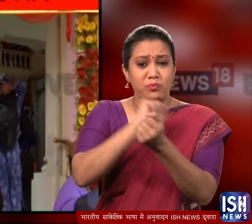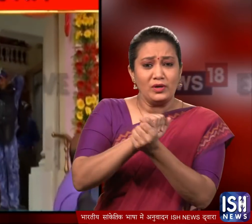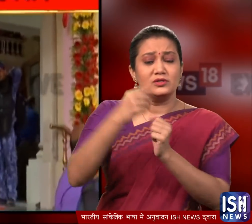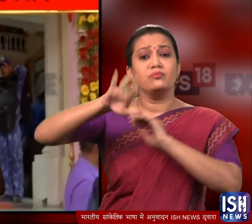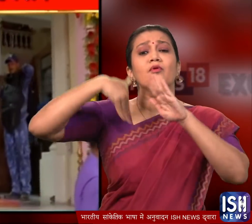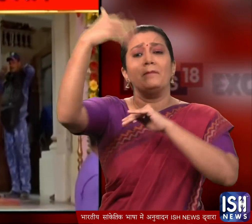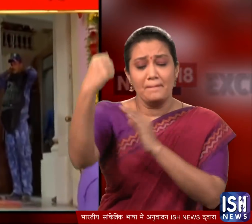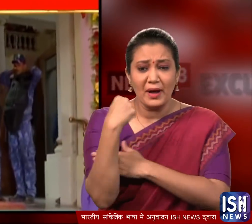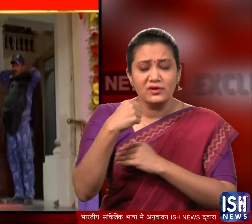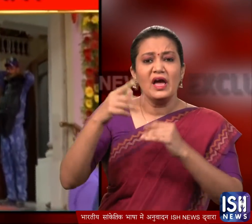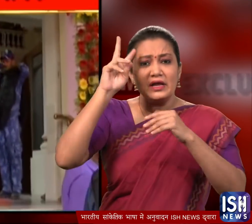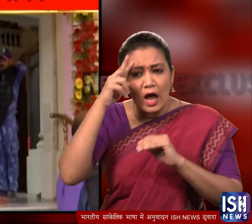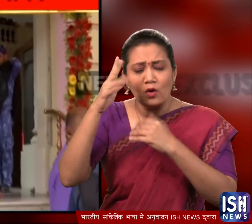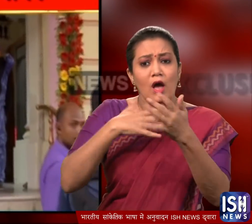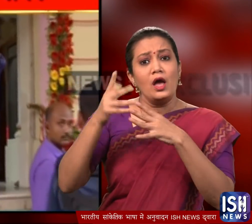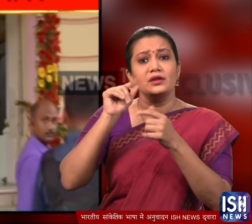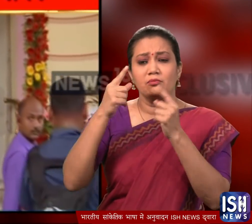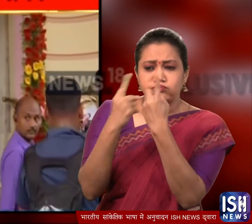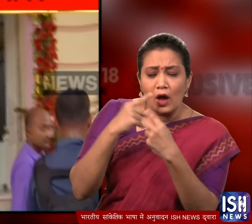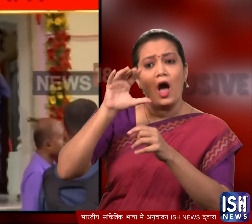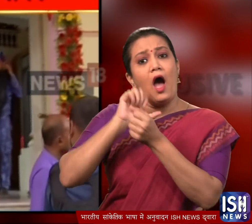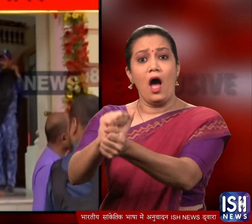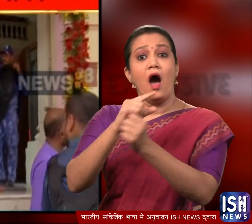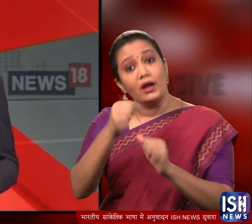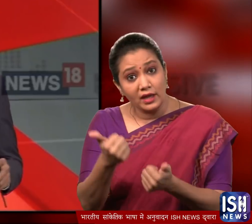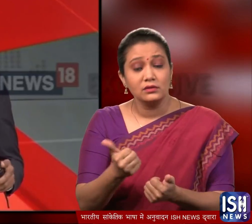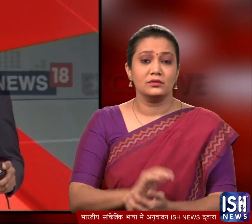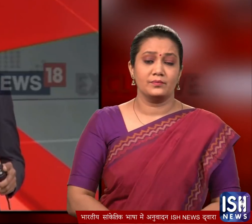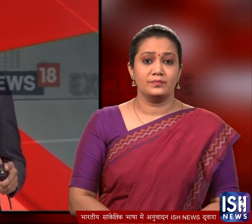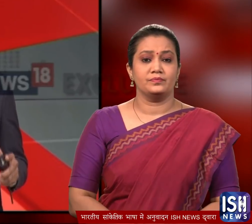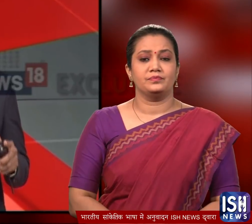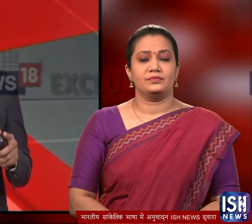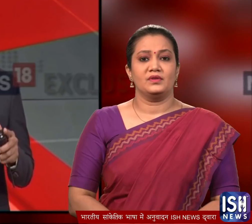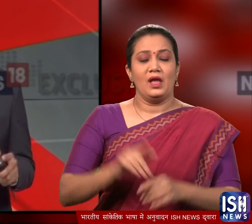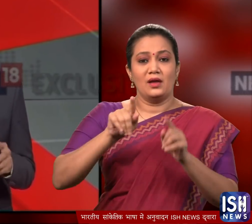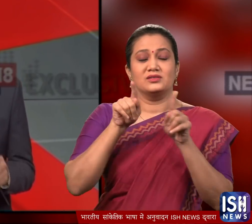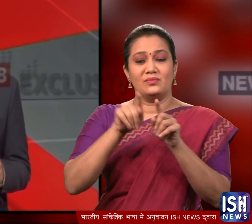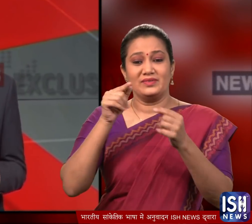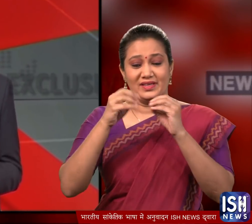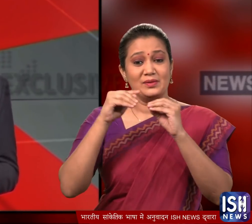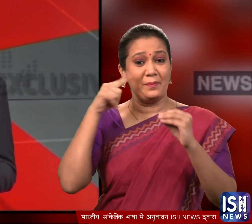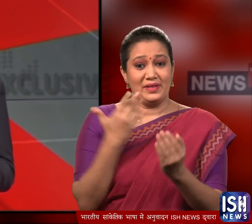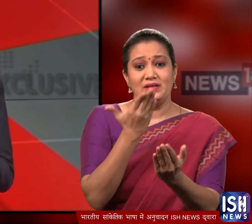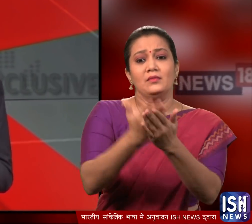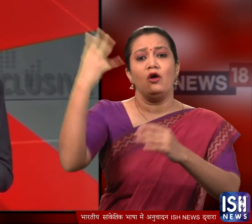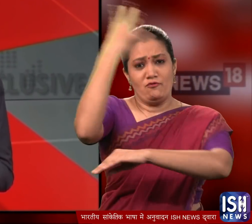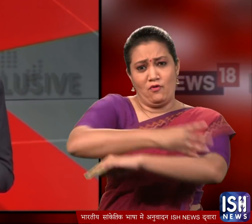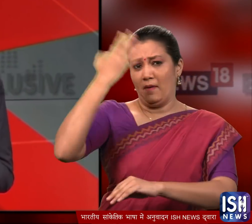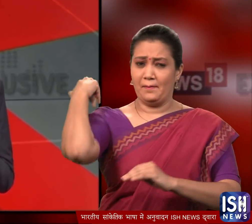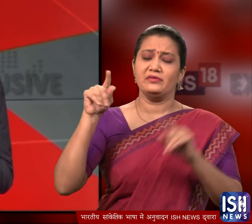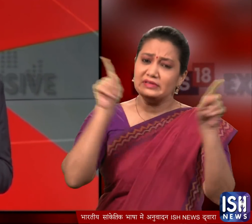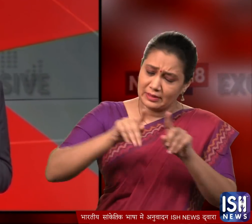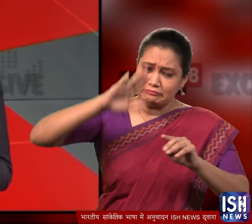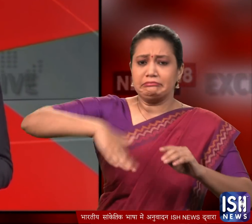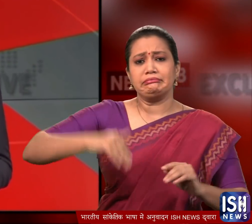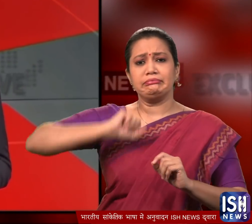वारंट के तलाशी और केवल शक के आधार पर गिरफ्तारी की इजाजत मिल जाएगी। सौबात की एक बात यह कि बिहार सशस्त्र पुलिस विधेयक पर 4 दिन पहले भी